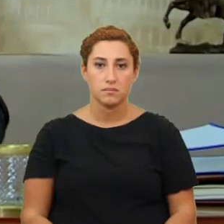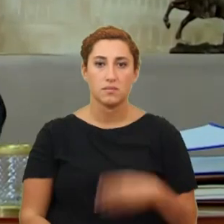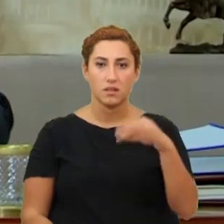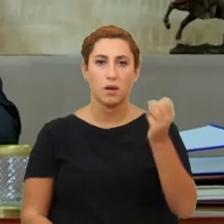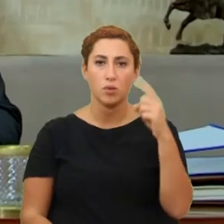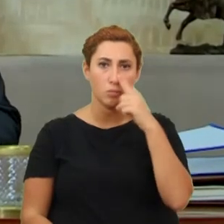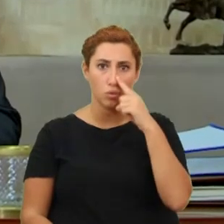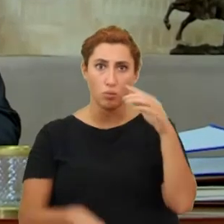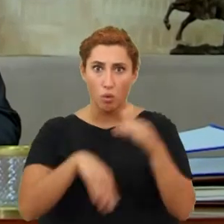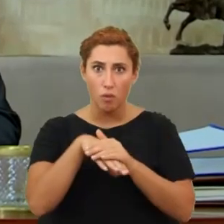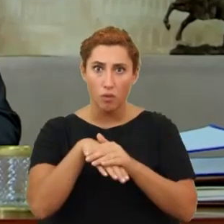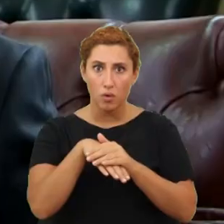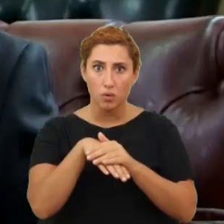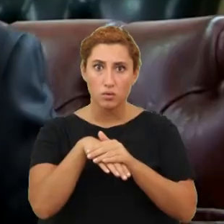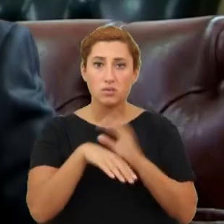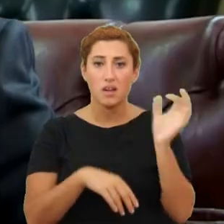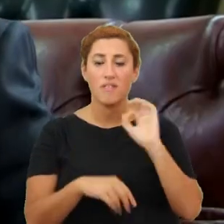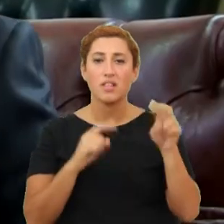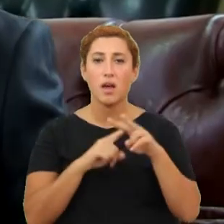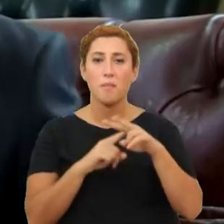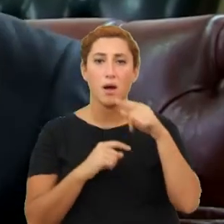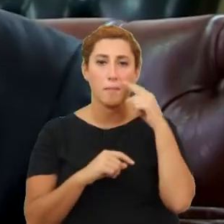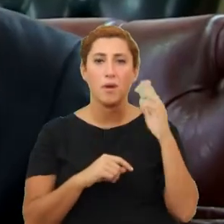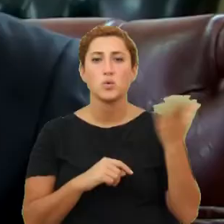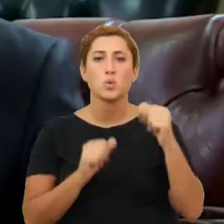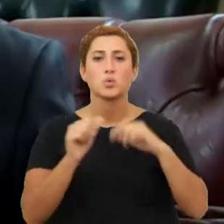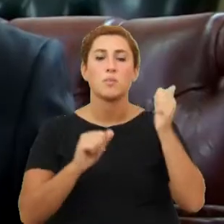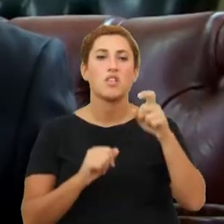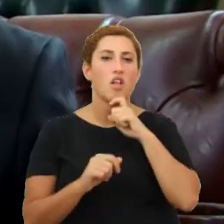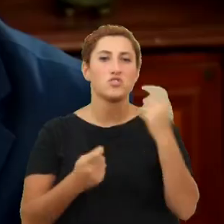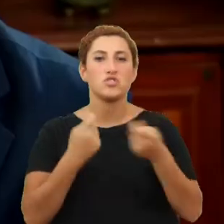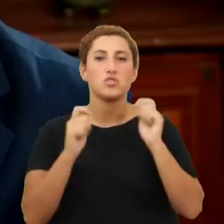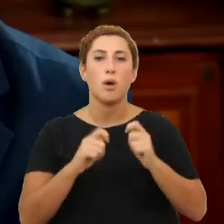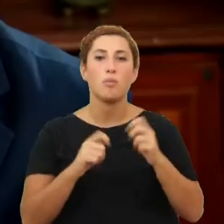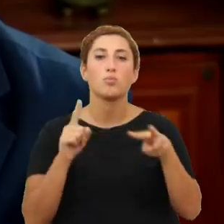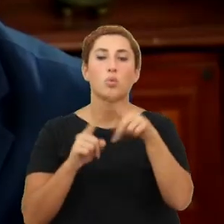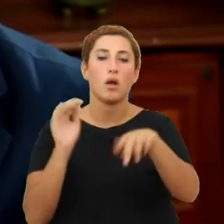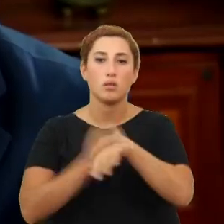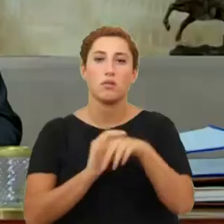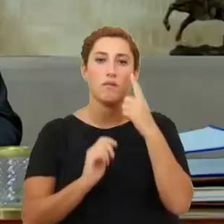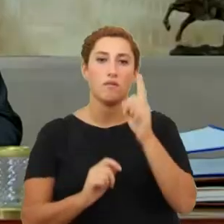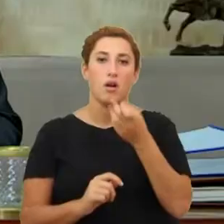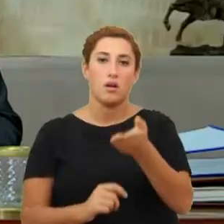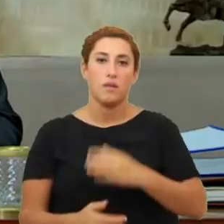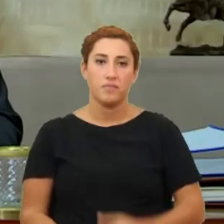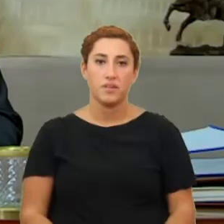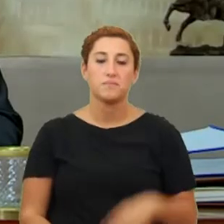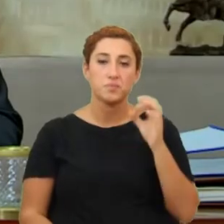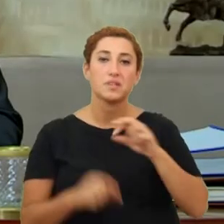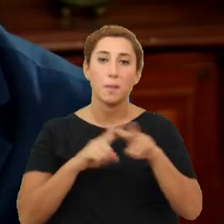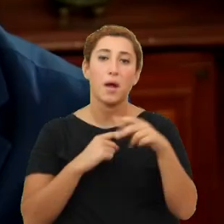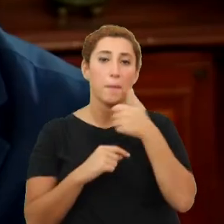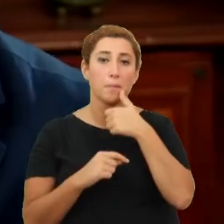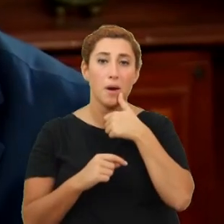Satın alma müdürünü mü kovayız Vakıf? Evet Kemal Bey. Epeydir yanlış işler yapıyormuş. Nurhan Bey fark etti. Şimdi Kemal